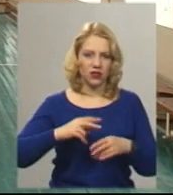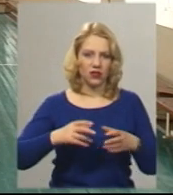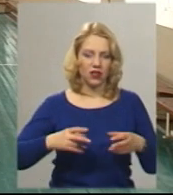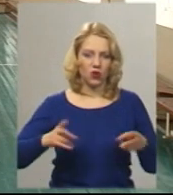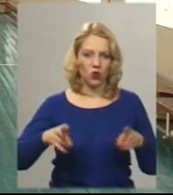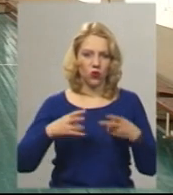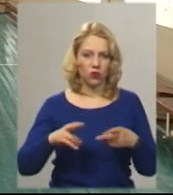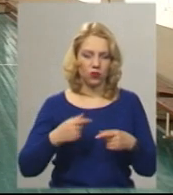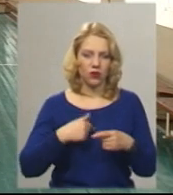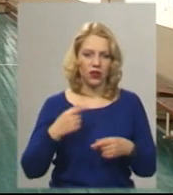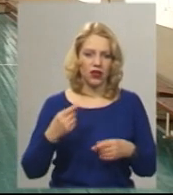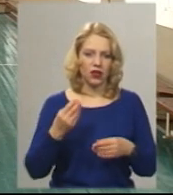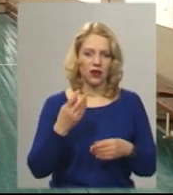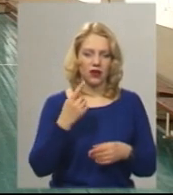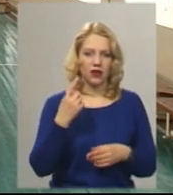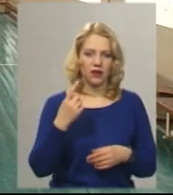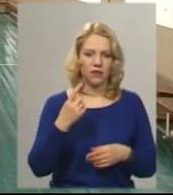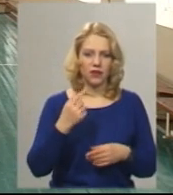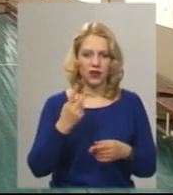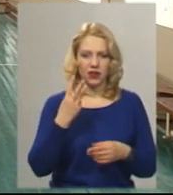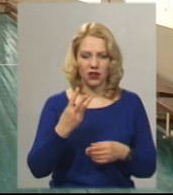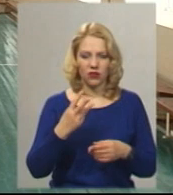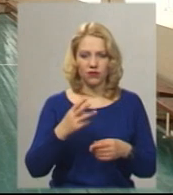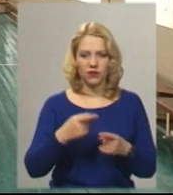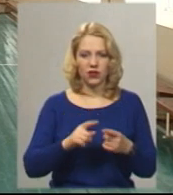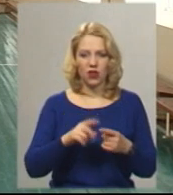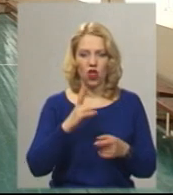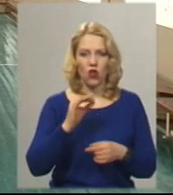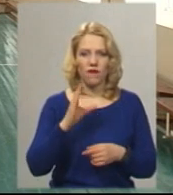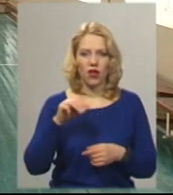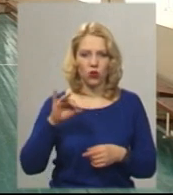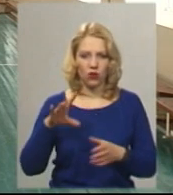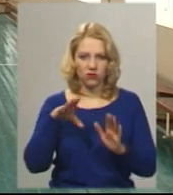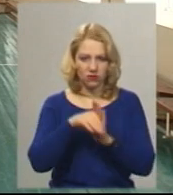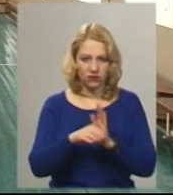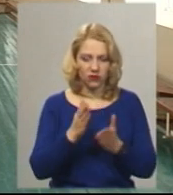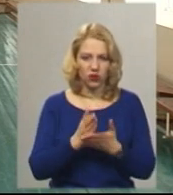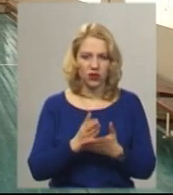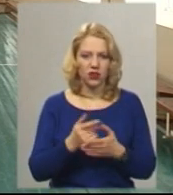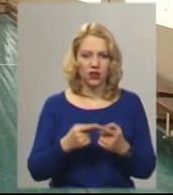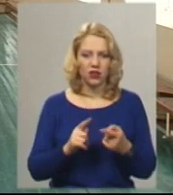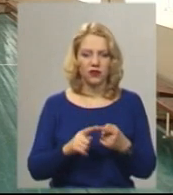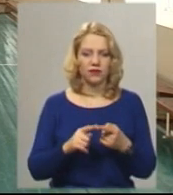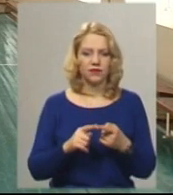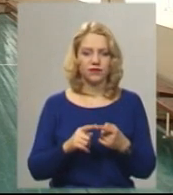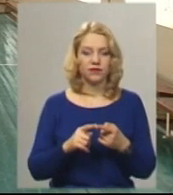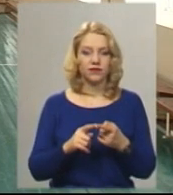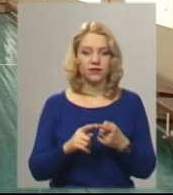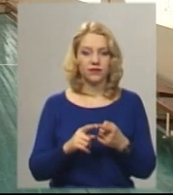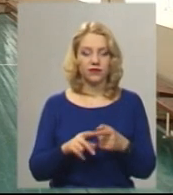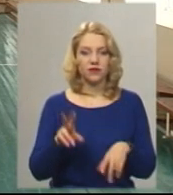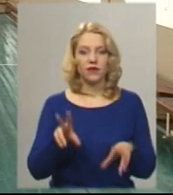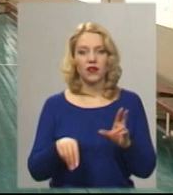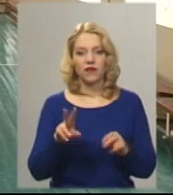суперлізі. У нас троє хлопців з команди грають в суперлізі Хмельницького «Новатора». Нам ще